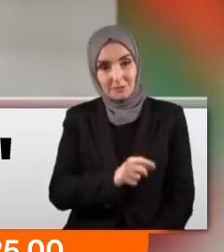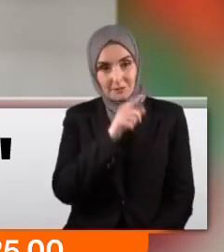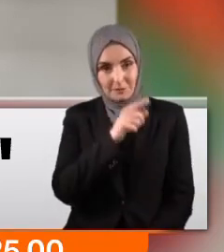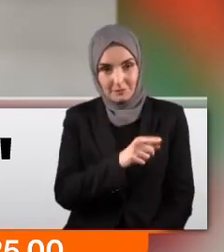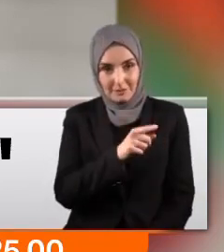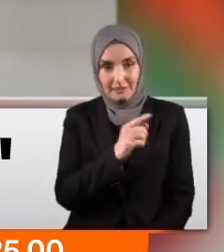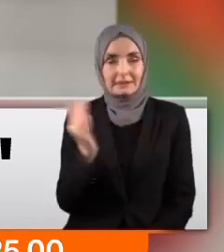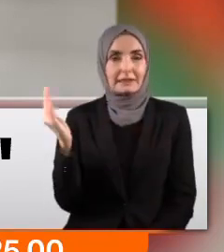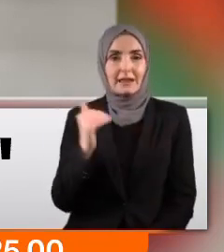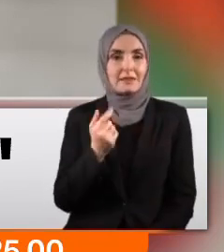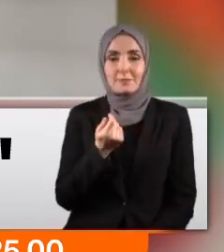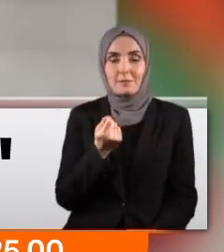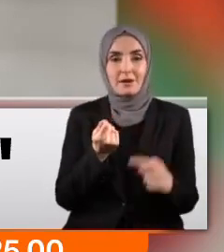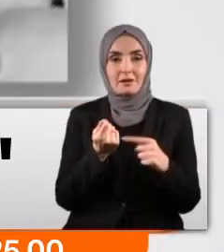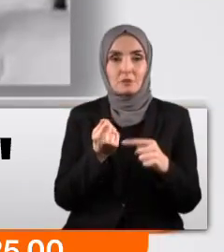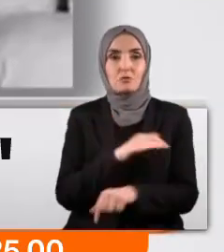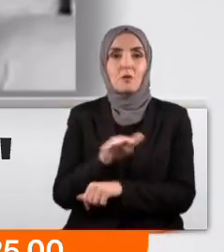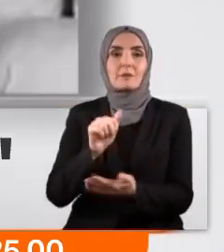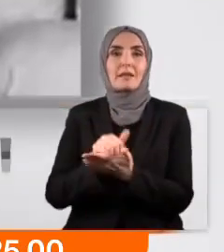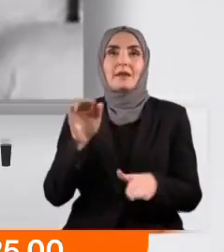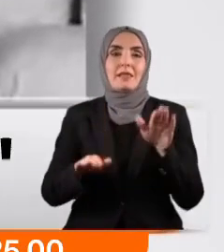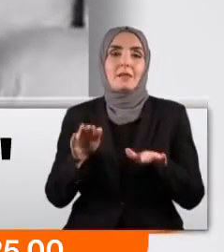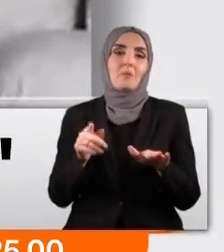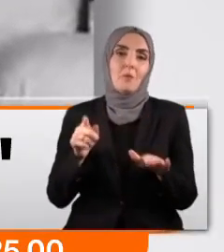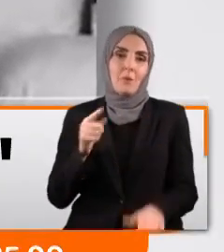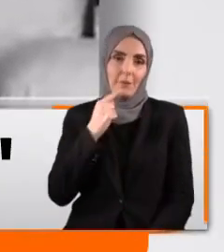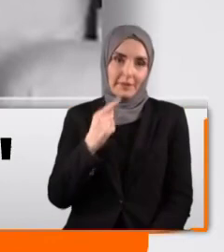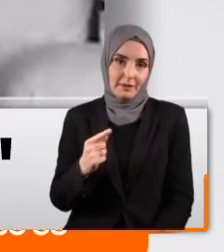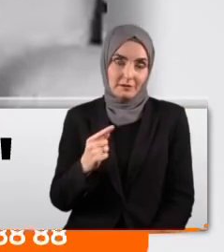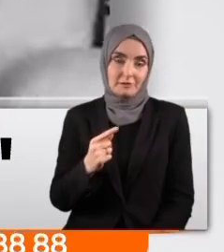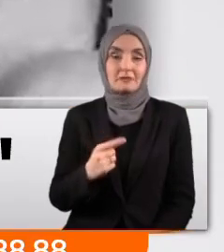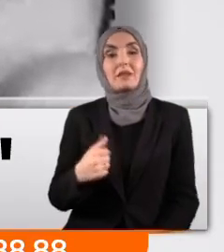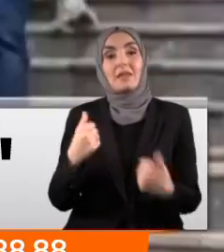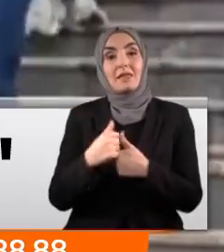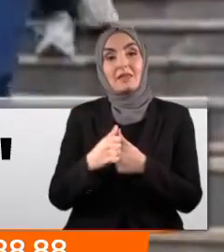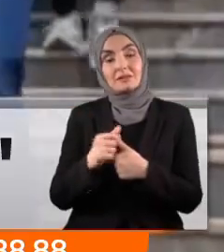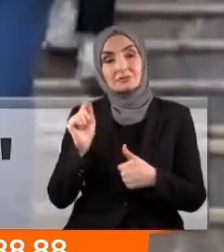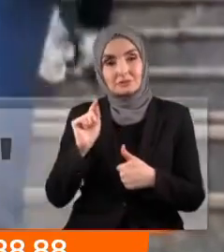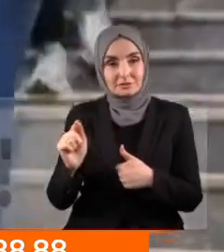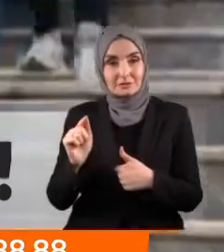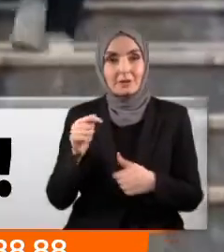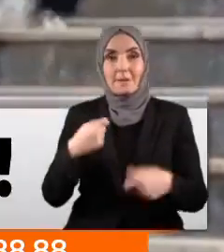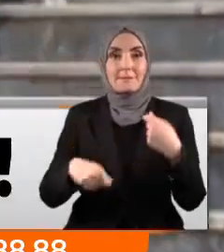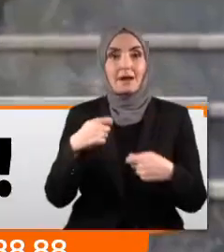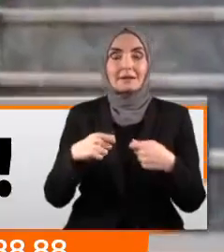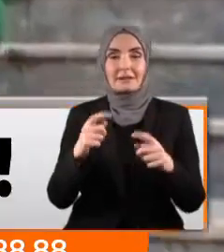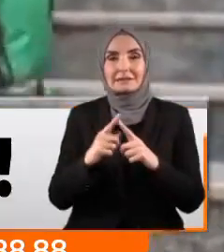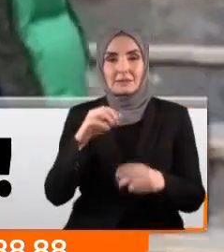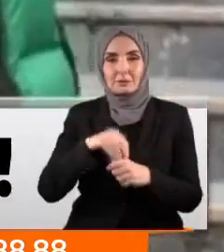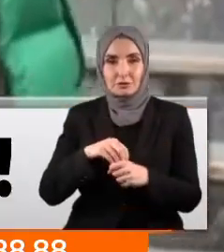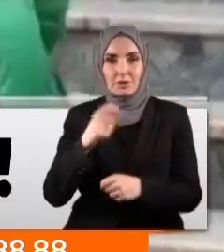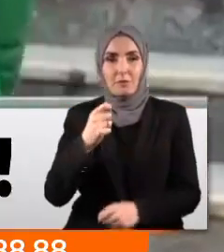üzerinden sağladığını anlattı eşinin banka hesabındaki yüklü miktardaki para hareketlerini açıklarken Beril talu'nun